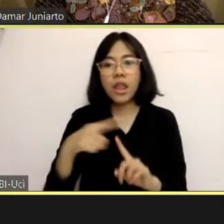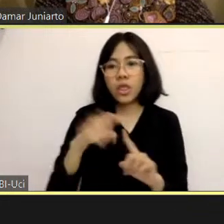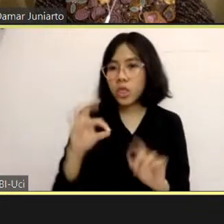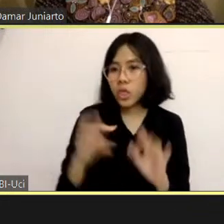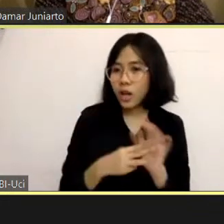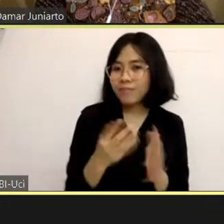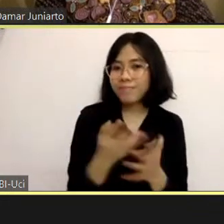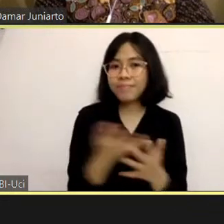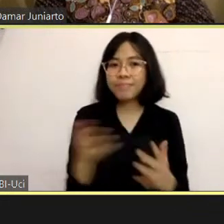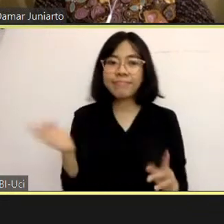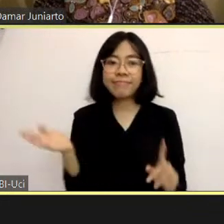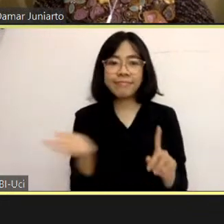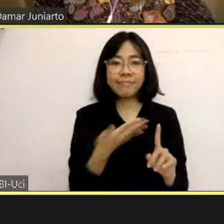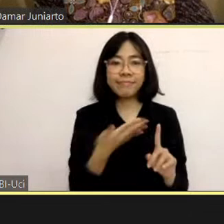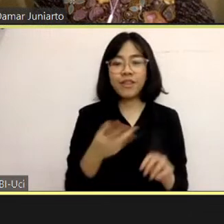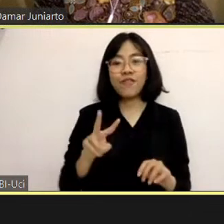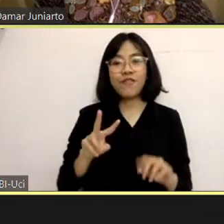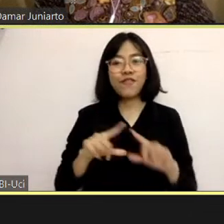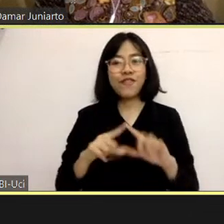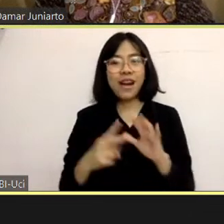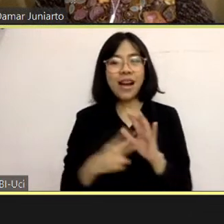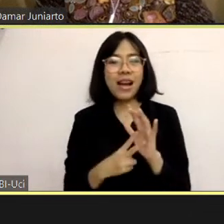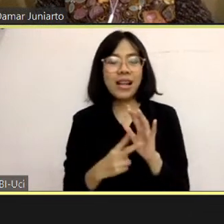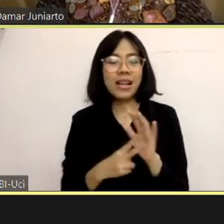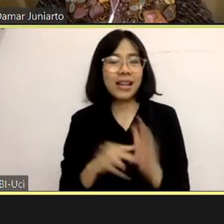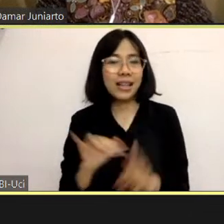Fanny sebagai relawan medis paramedis jalanan.